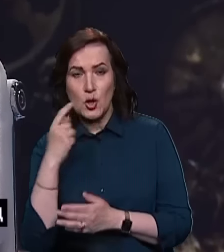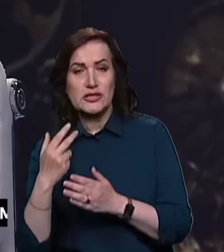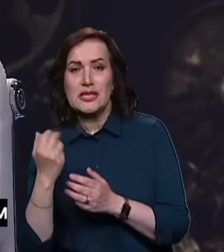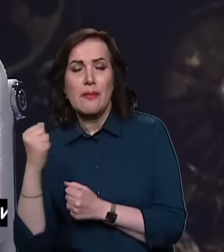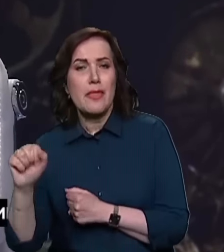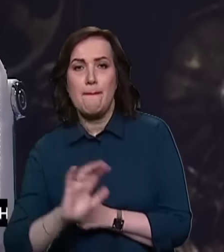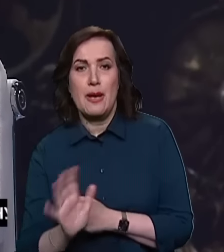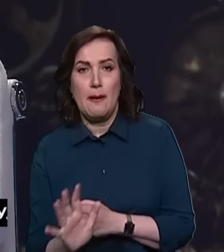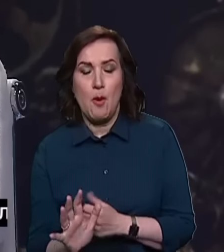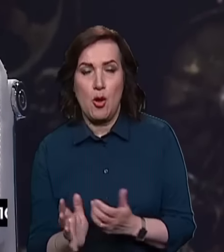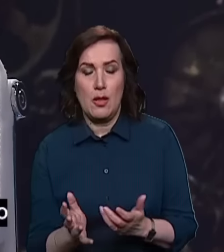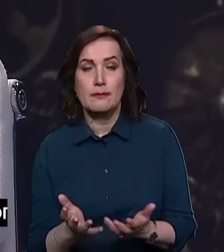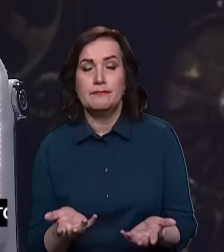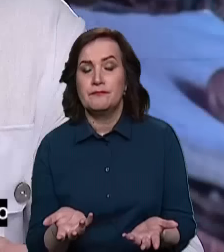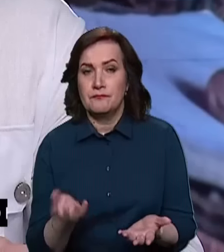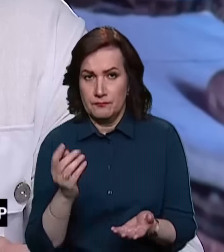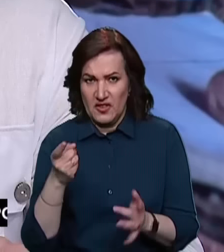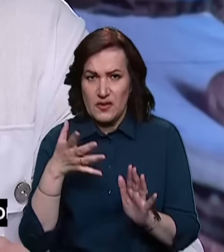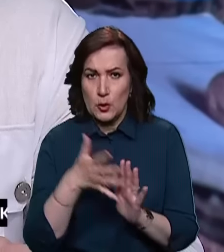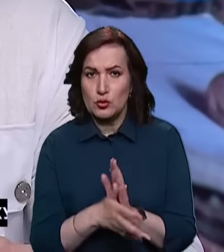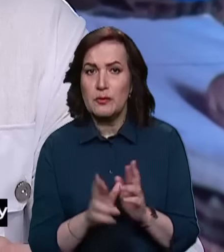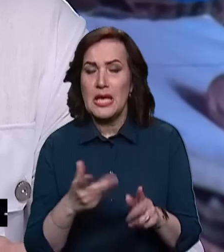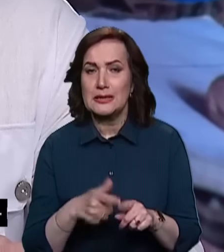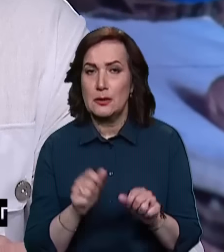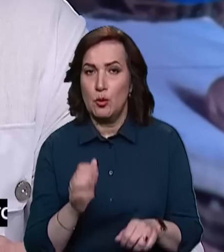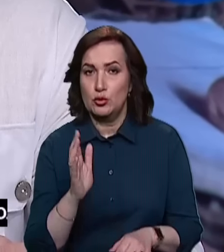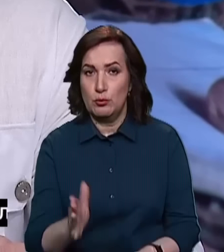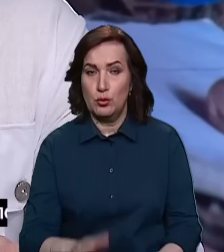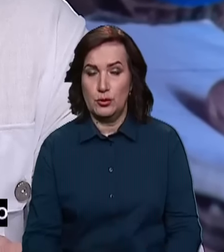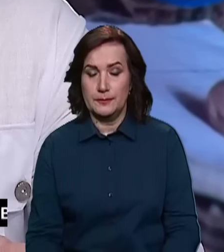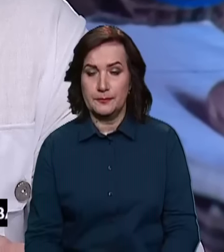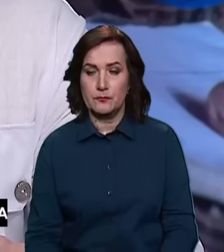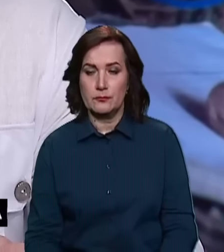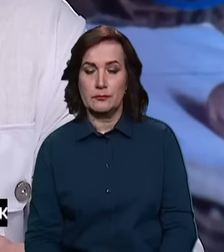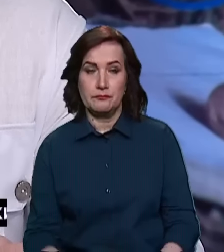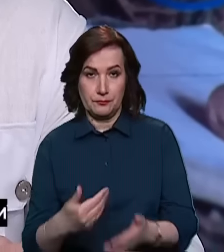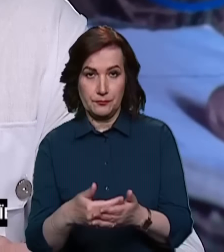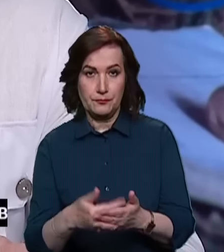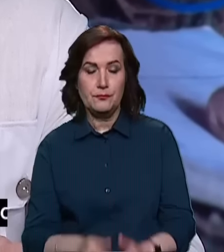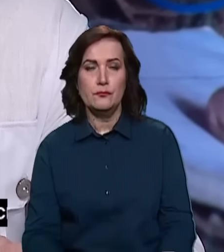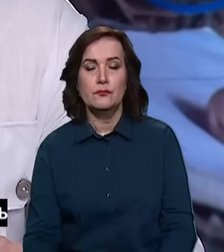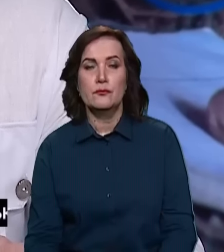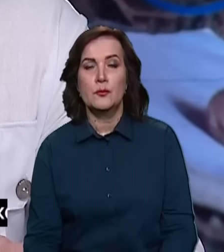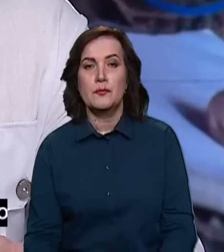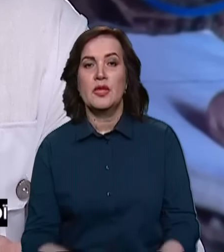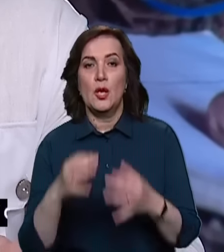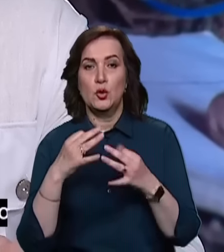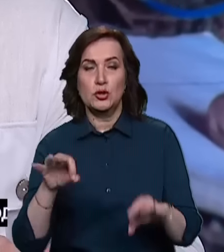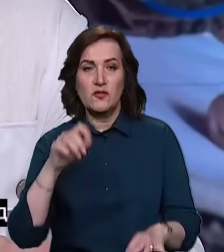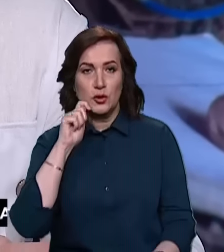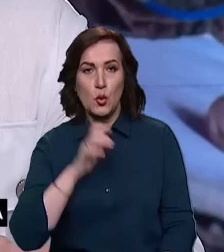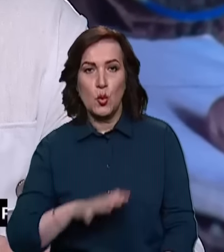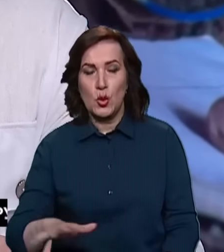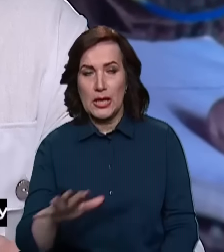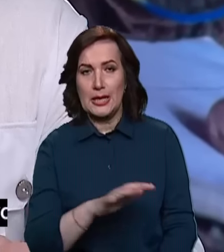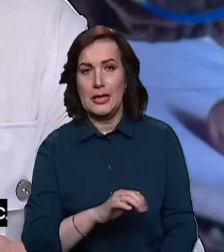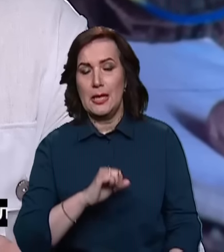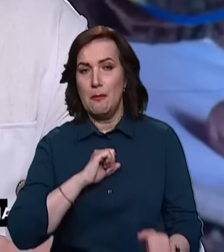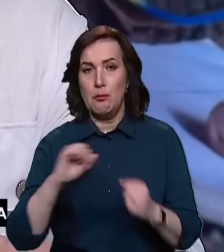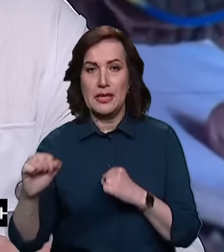не перемогла. Ви розумієте, як це може бути? Ну от принаймні навожу приклад. Дозволити Україні